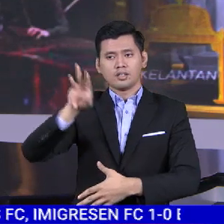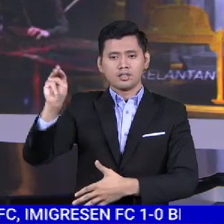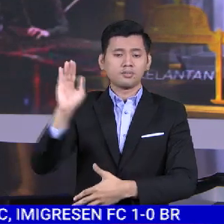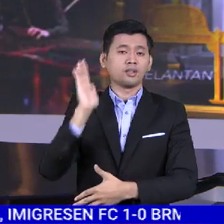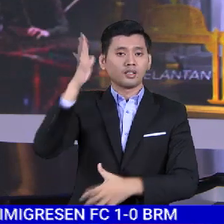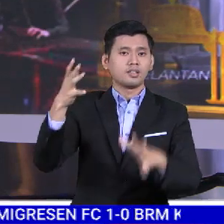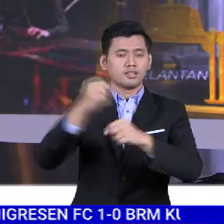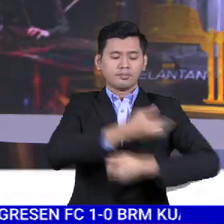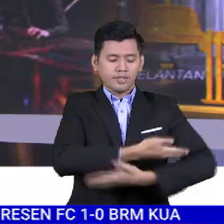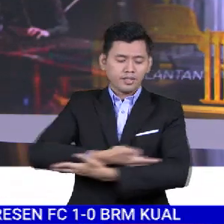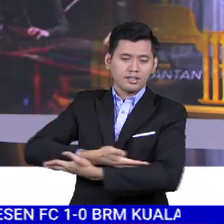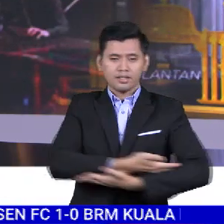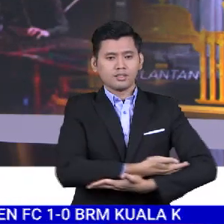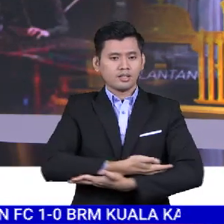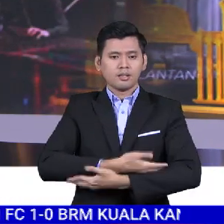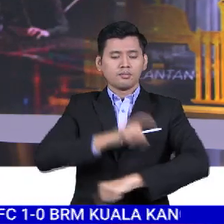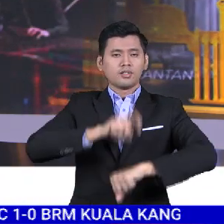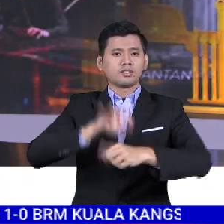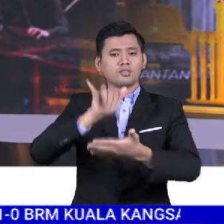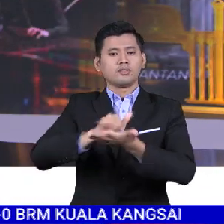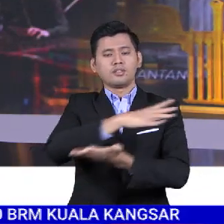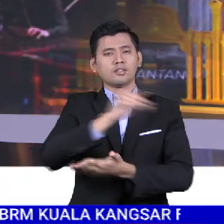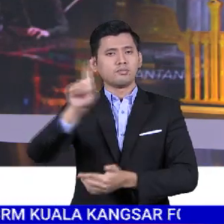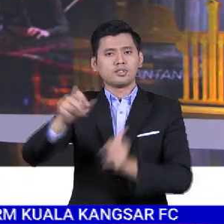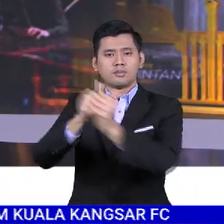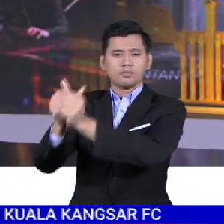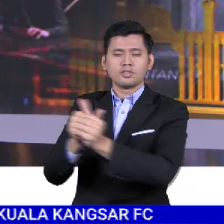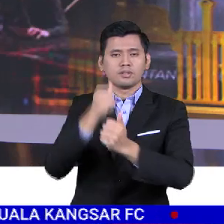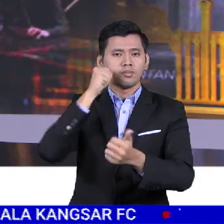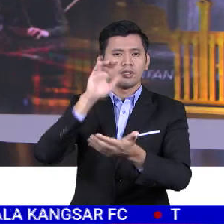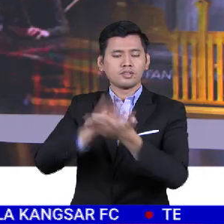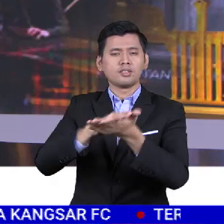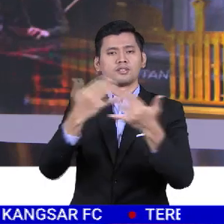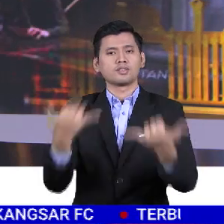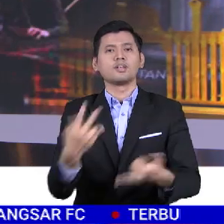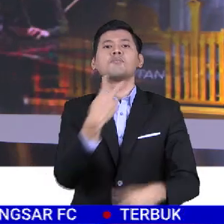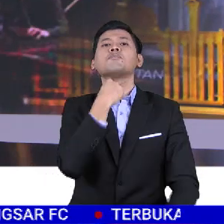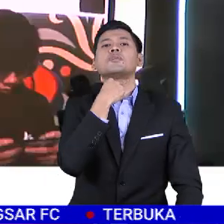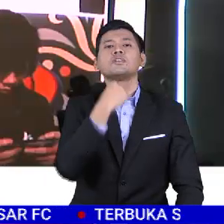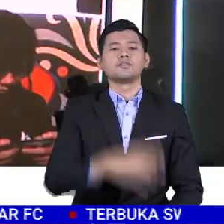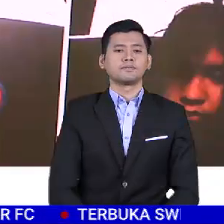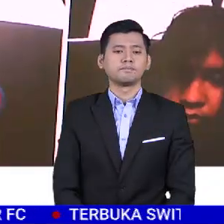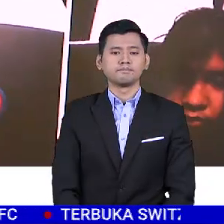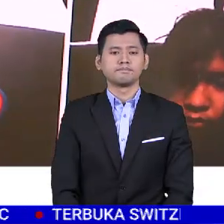menimang cahaya mata sulung pada tempoh itu nanti selain perlu menemani isterinya yang syarat mengandung.